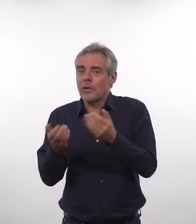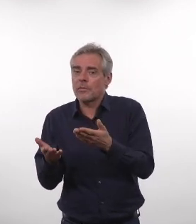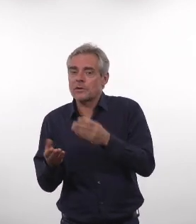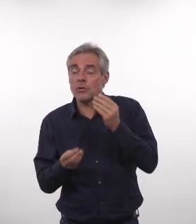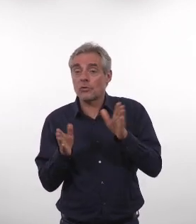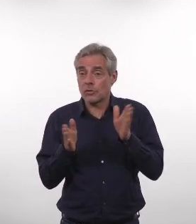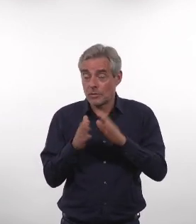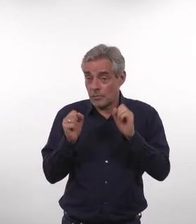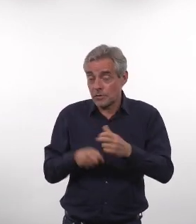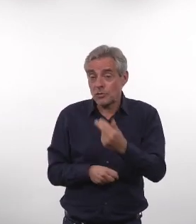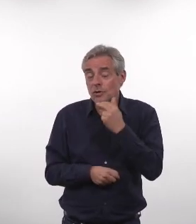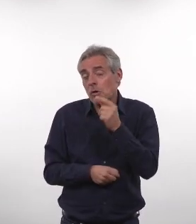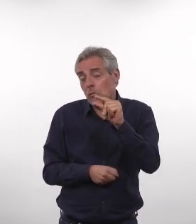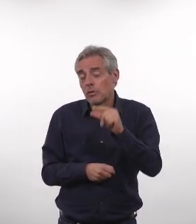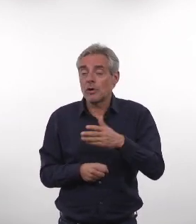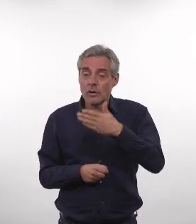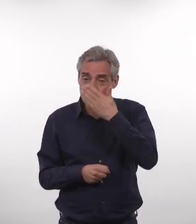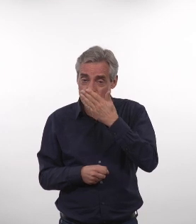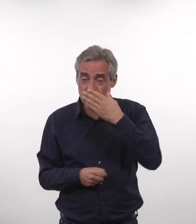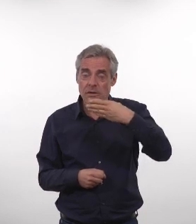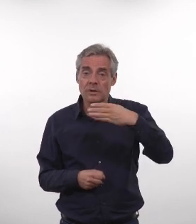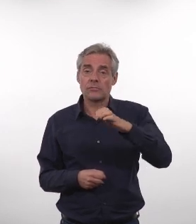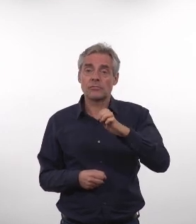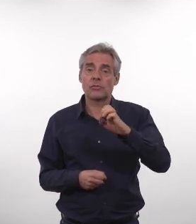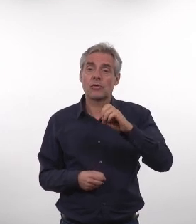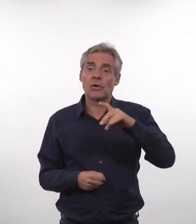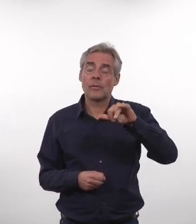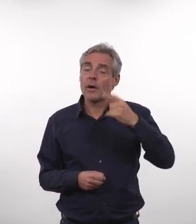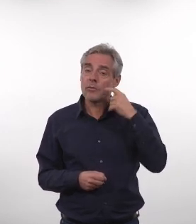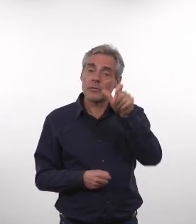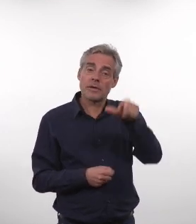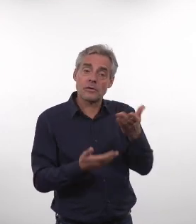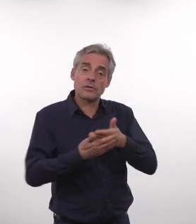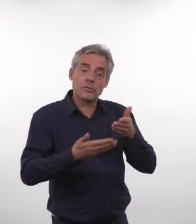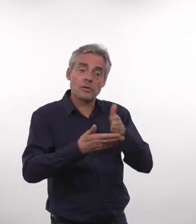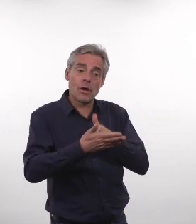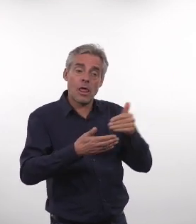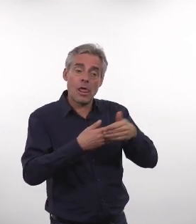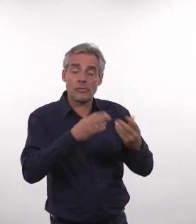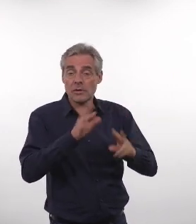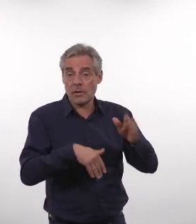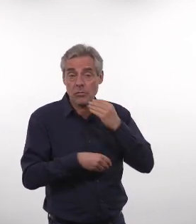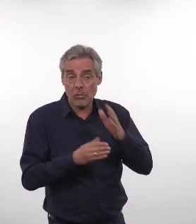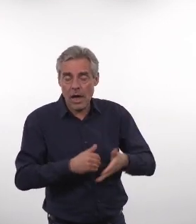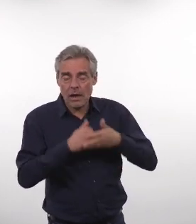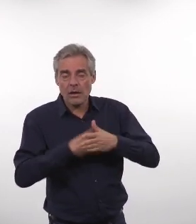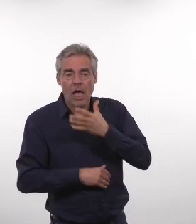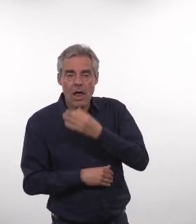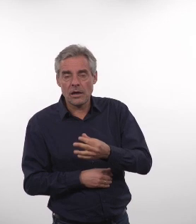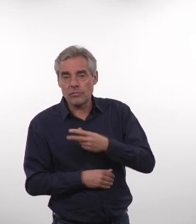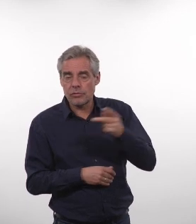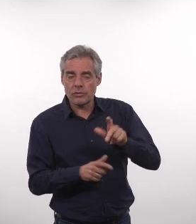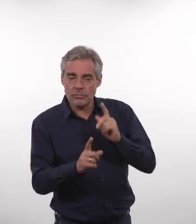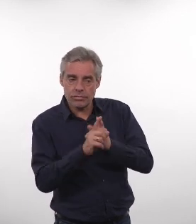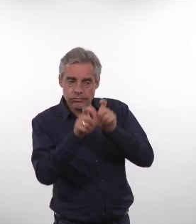à demander si c'est possible d'avoir recours au MEOPA pour une personne en situation de handicap, si on sait que ça peut bien fonctionner, que ça peut permettre d'avoir un examen.